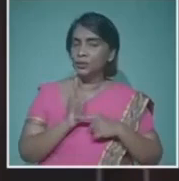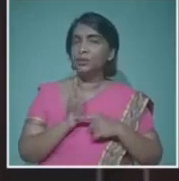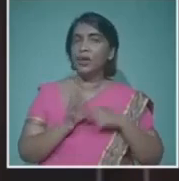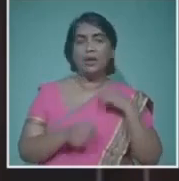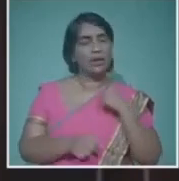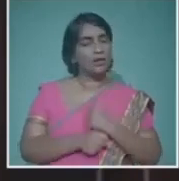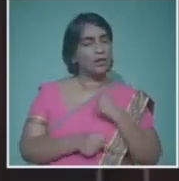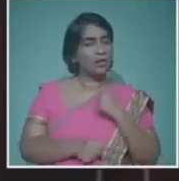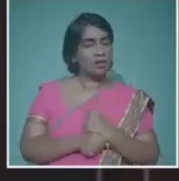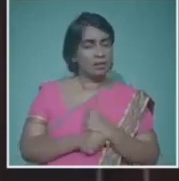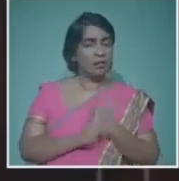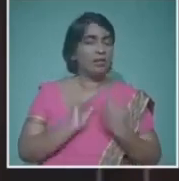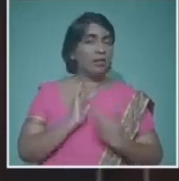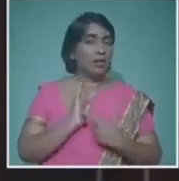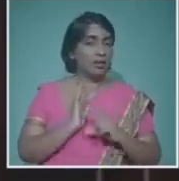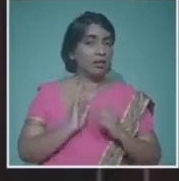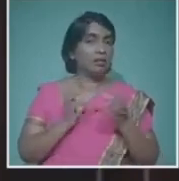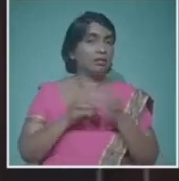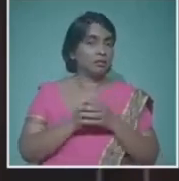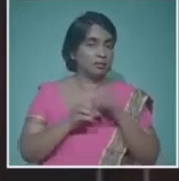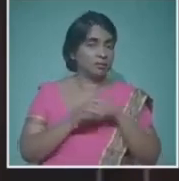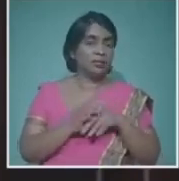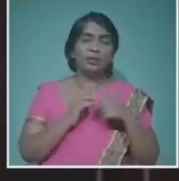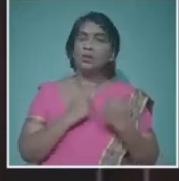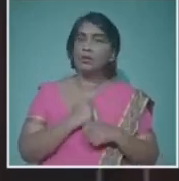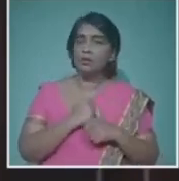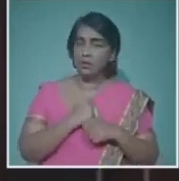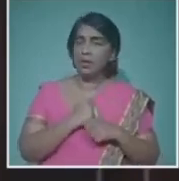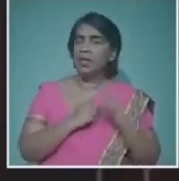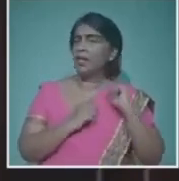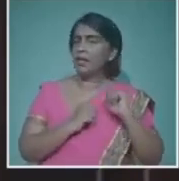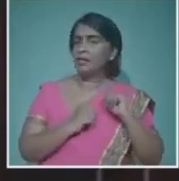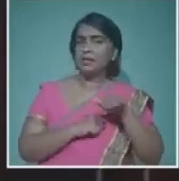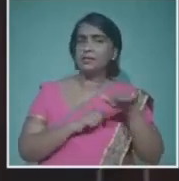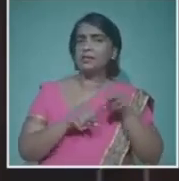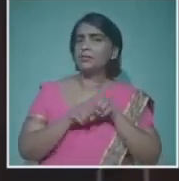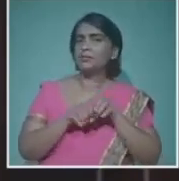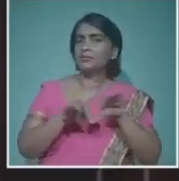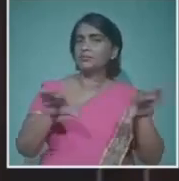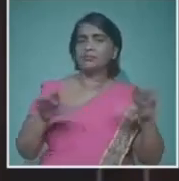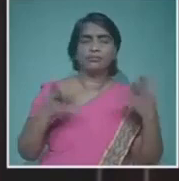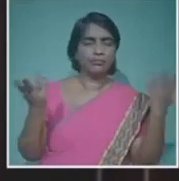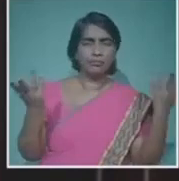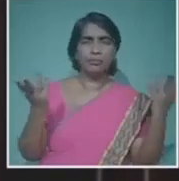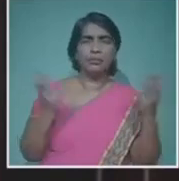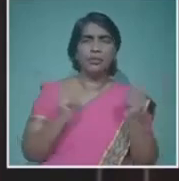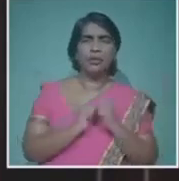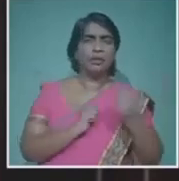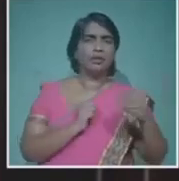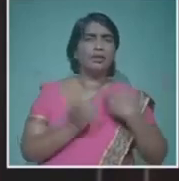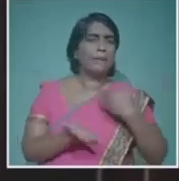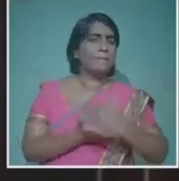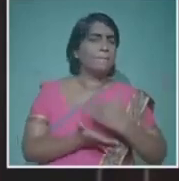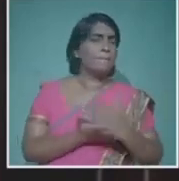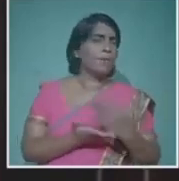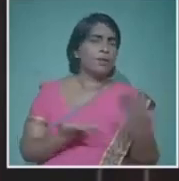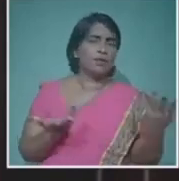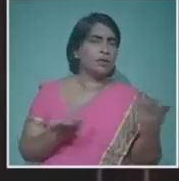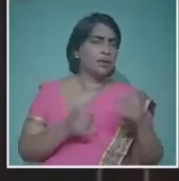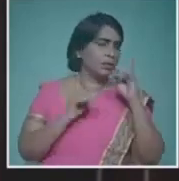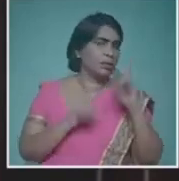රාජ්‍ය තාක්ෂණික අංශය මගින් හදලා ඇයි සමාජගත කරන්නේ නැත්තේ? ඒක කරන්න මොකද තියෙන බාධාව?